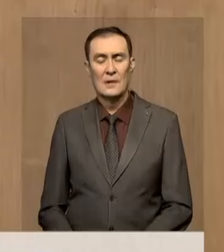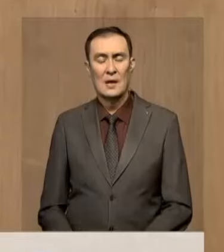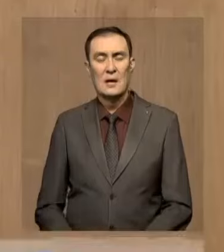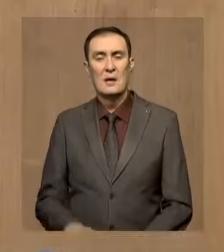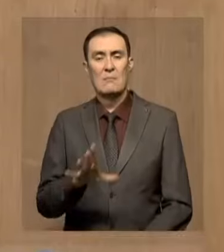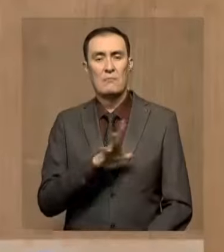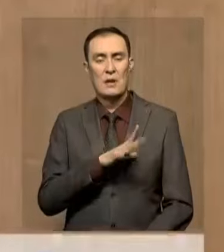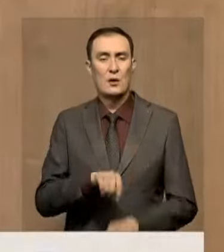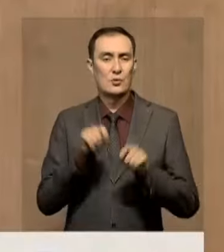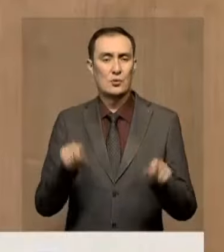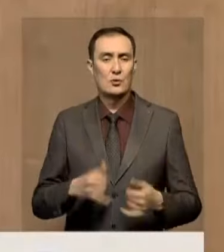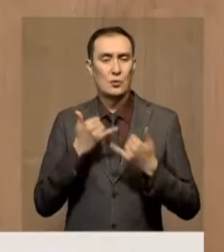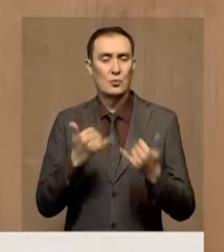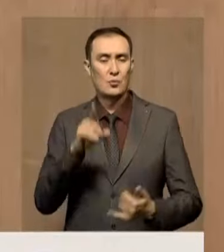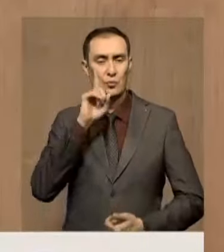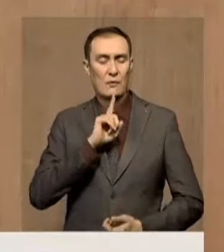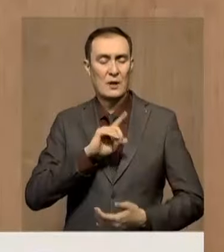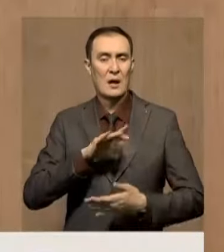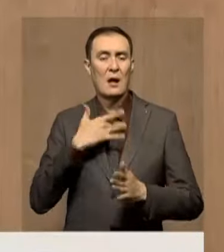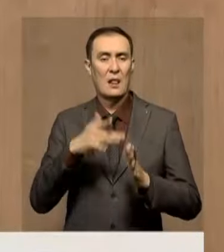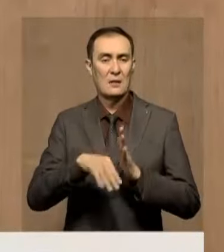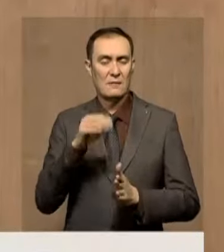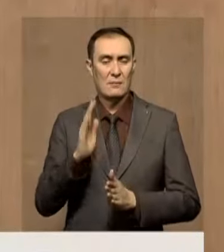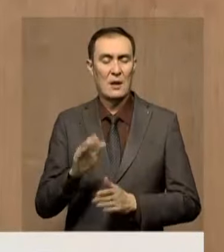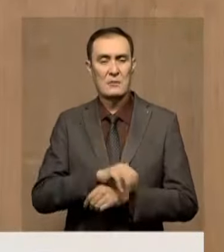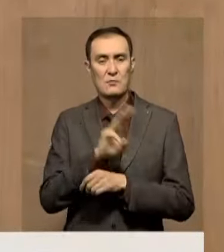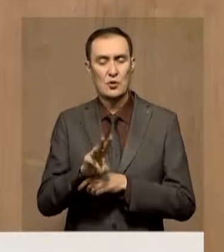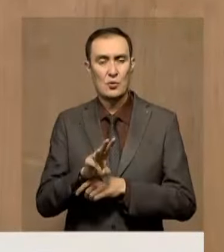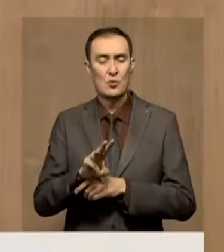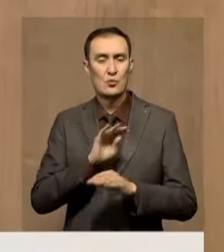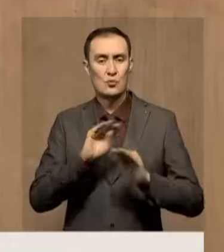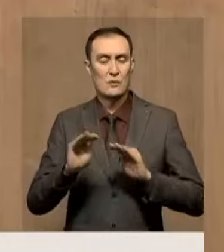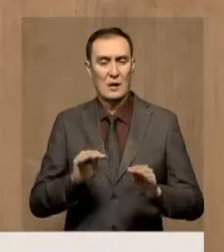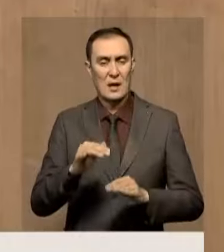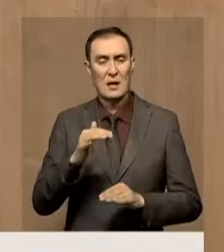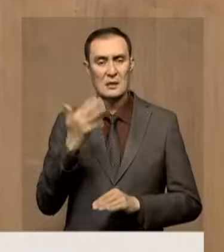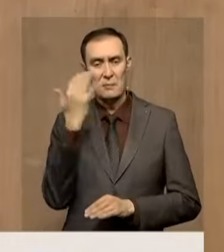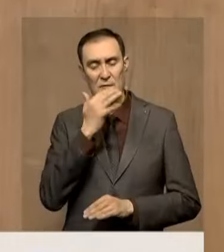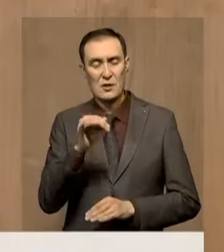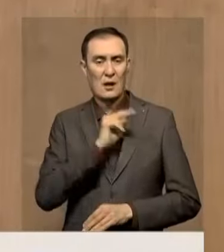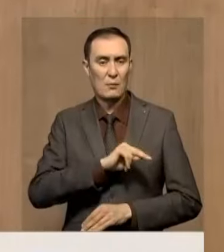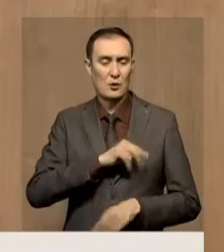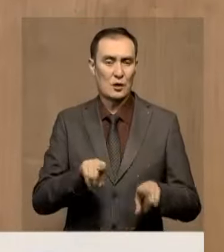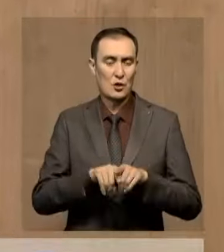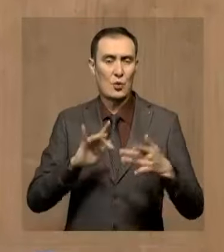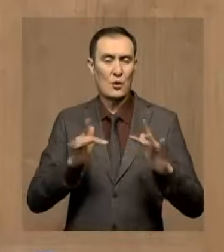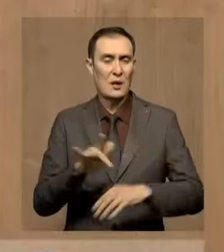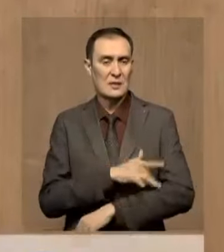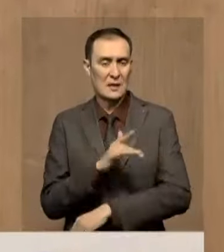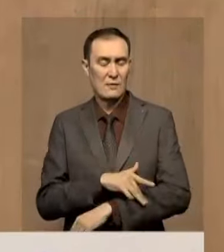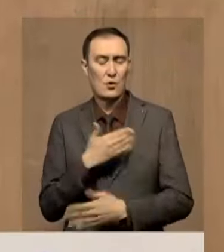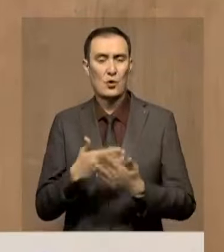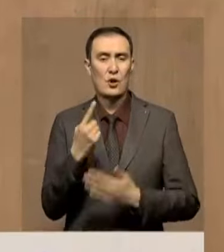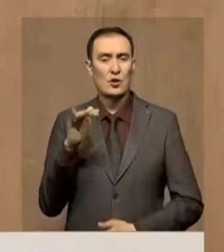Были созданы все условия для голосования граждан. Участки были оснащены устройствами для слабовидящих, работали также онлайн-сервисы.